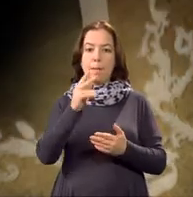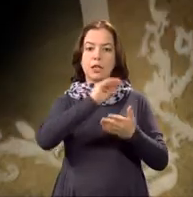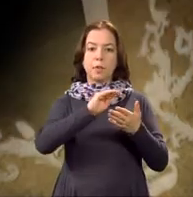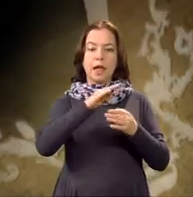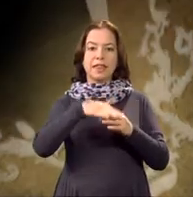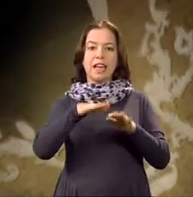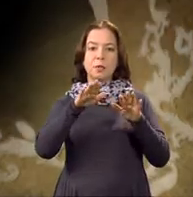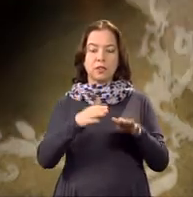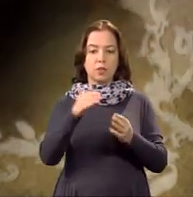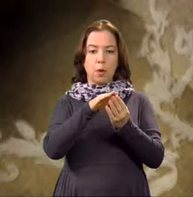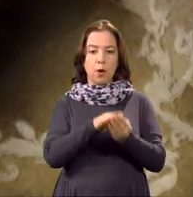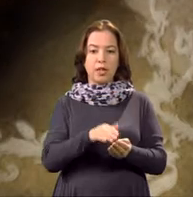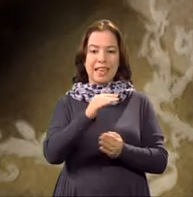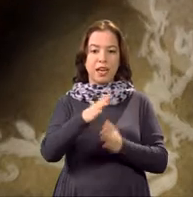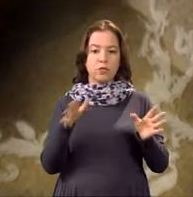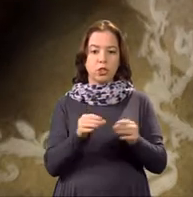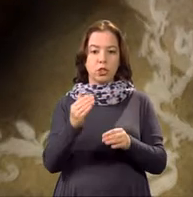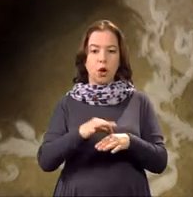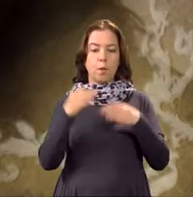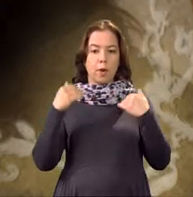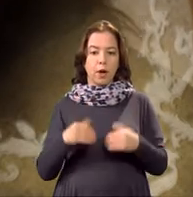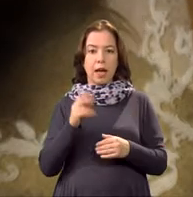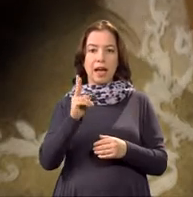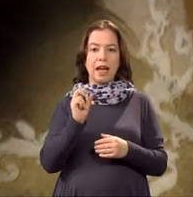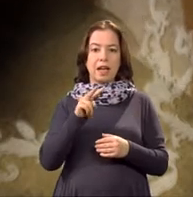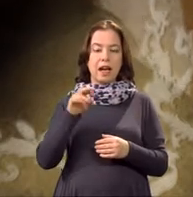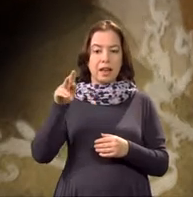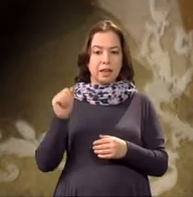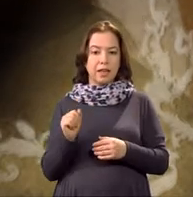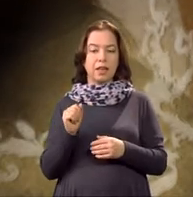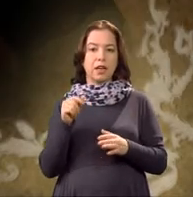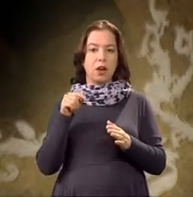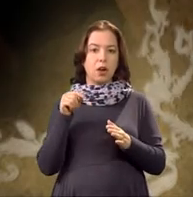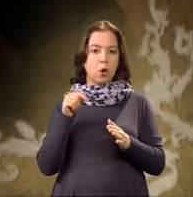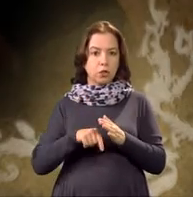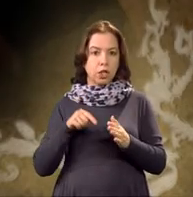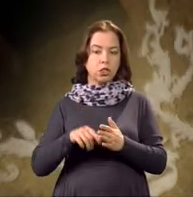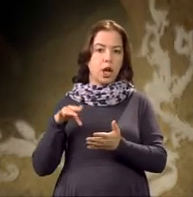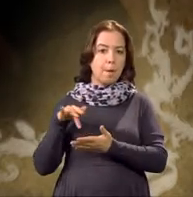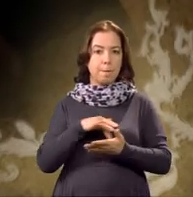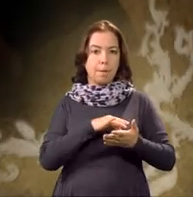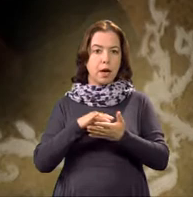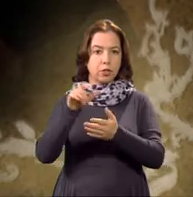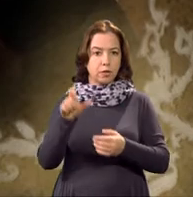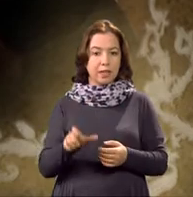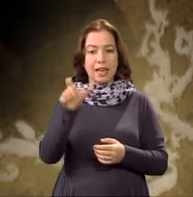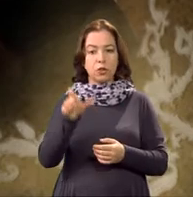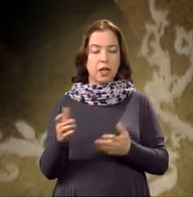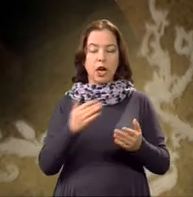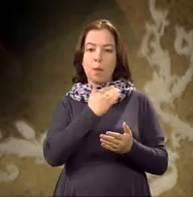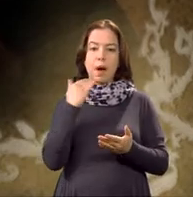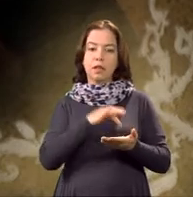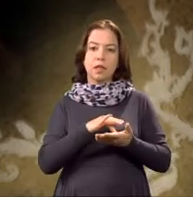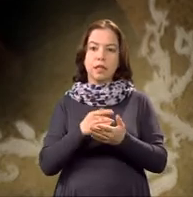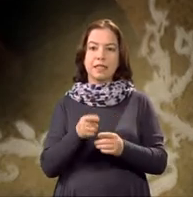ковчежі з його мощами. Це слово «каліка» означає мандрівник, паломник чи прочанин, людина, яка багато мандрує. Це